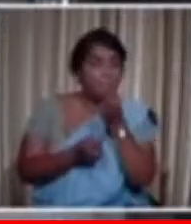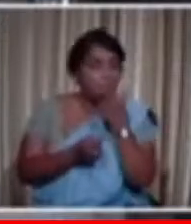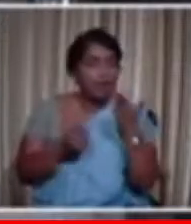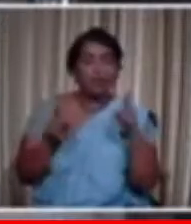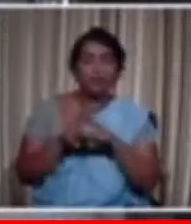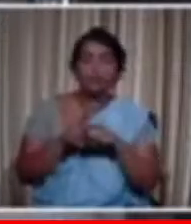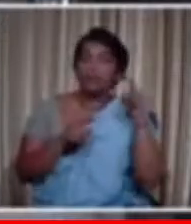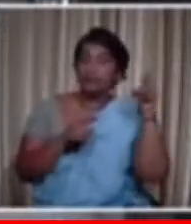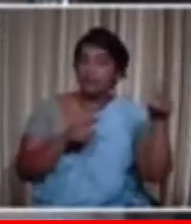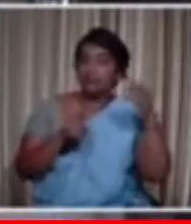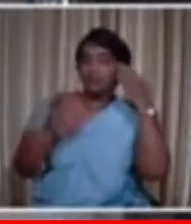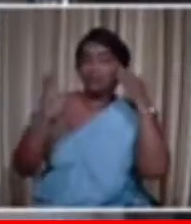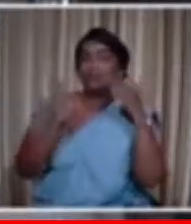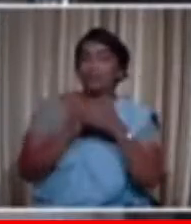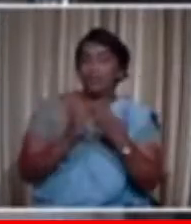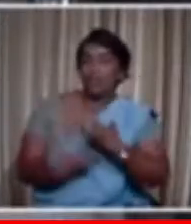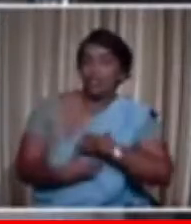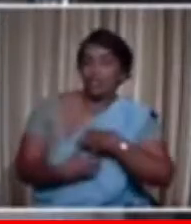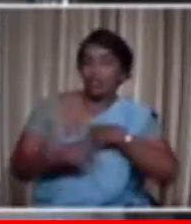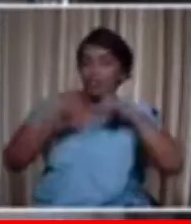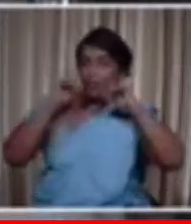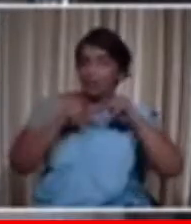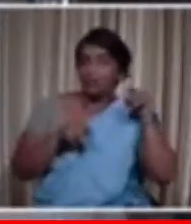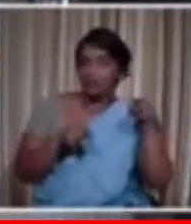පිළිබඳව ඔවුන් එන්නේ ඇවිල්ලා දුක් ජීන්දරකින්